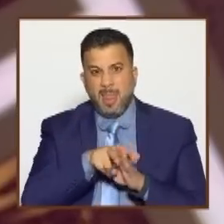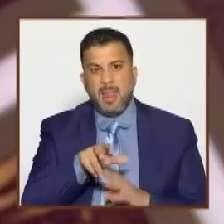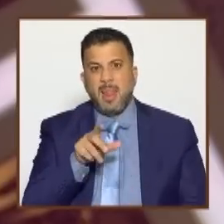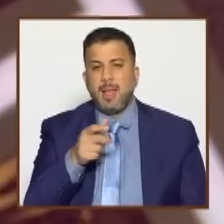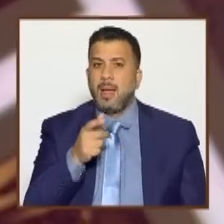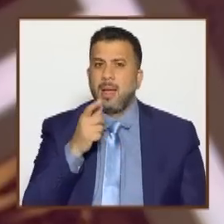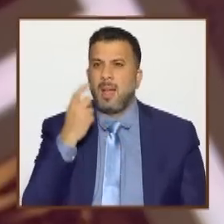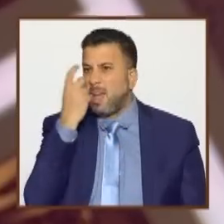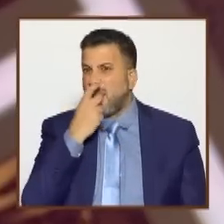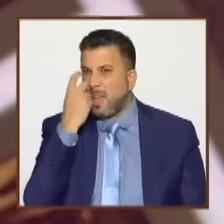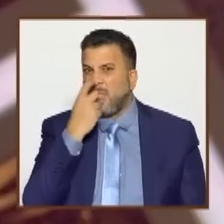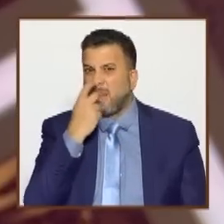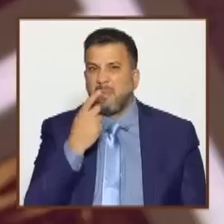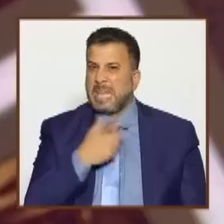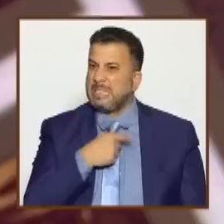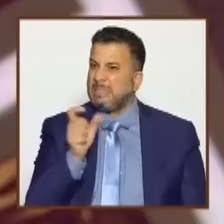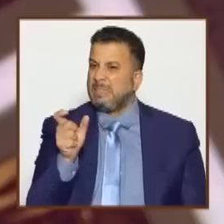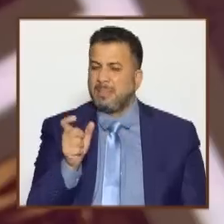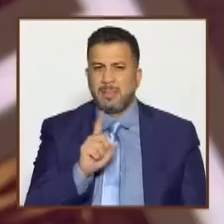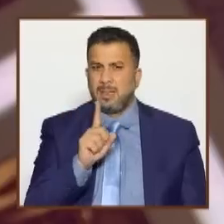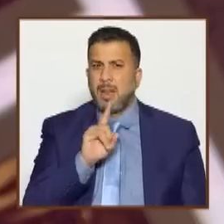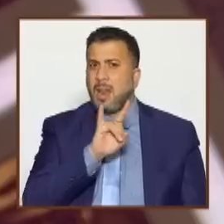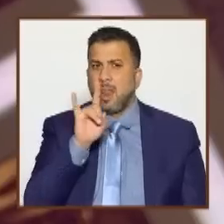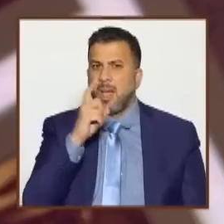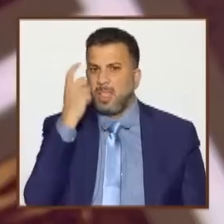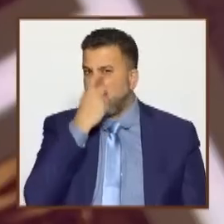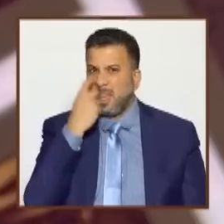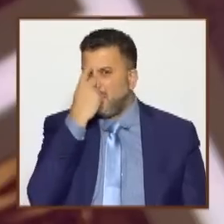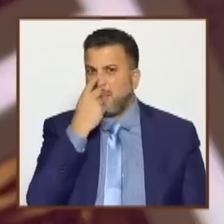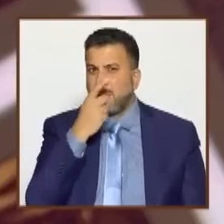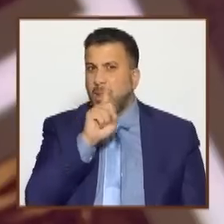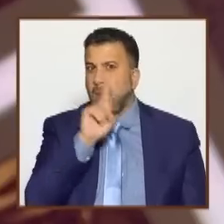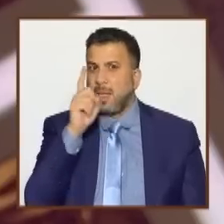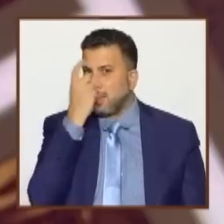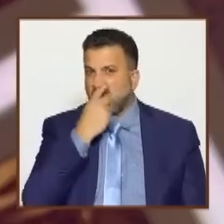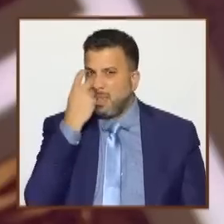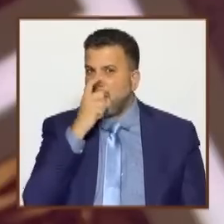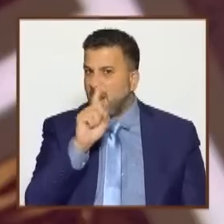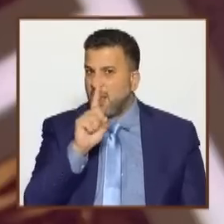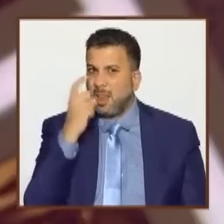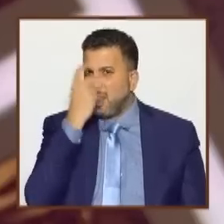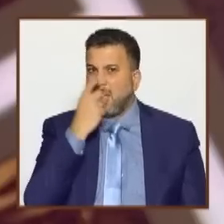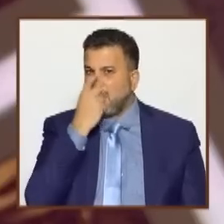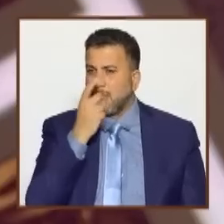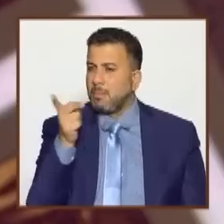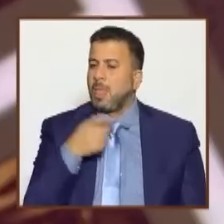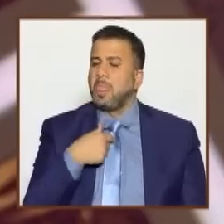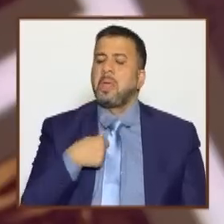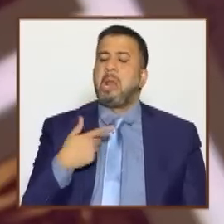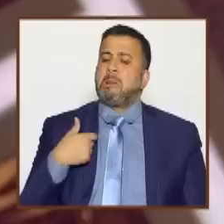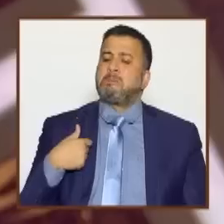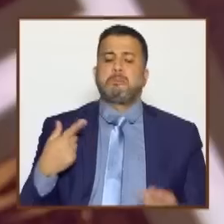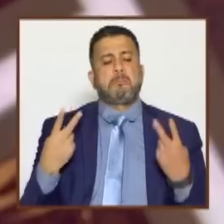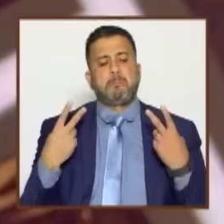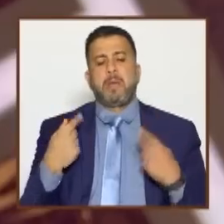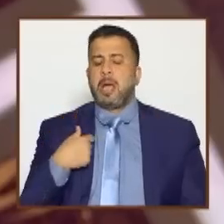العافية والسلام. النبي عليه الصلاة والسلام يقول لا تغضب، لا تغضب، لا تغضب، وهذا يقول أنا أبو غضب، لا ما يصلح.